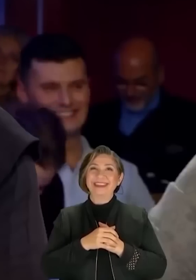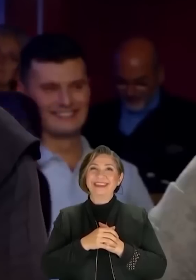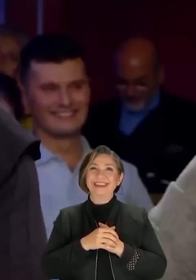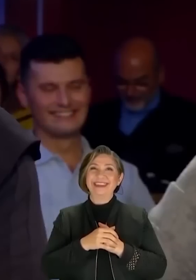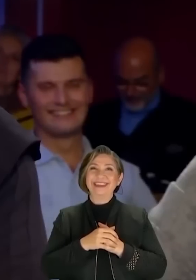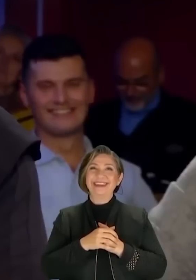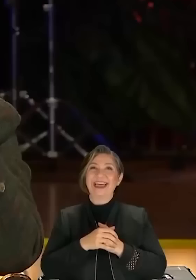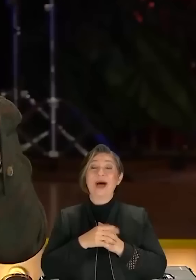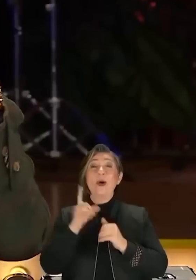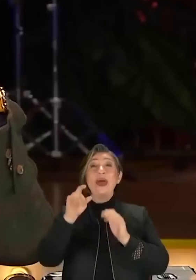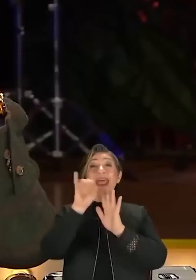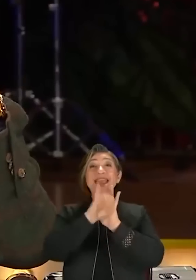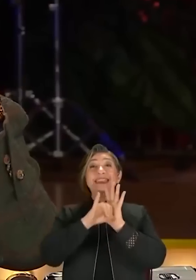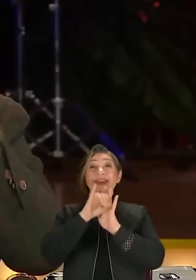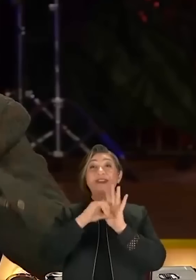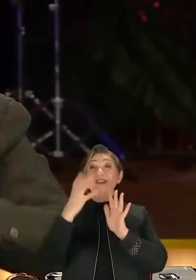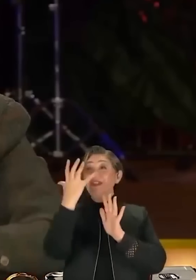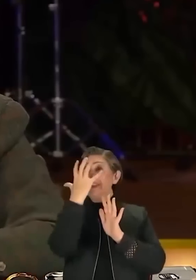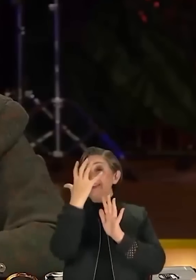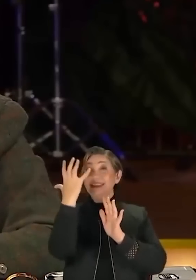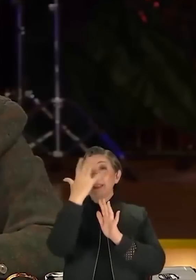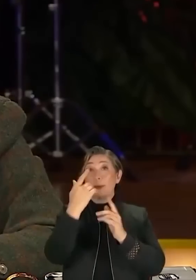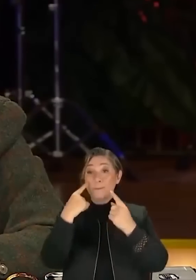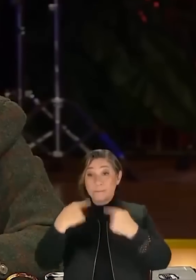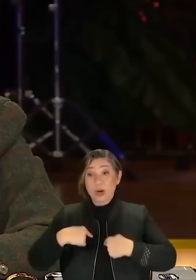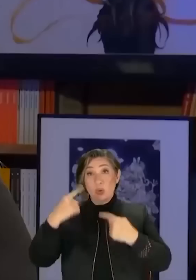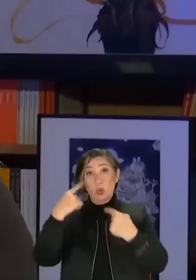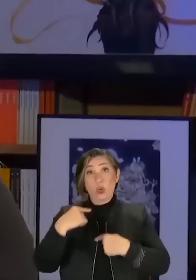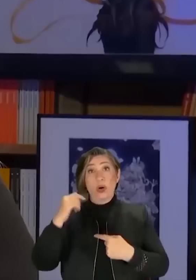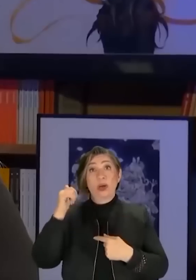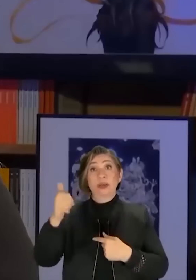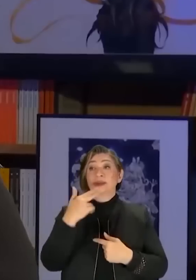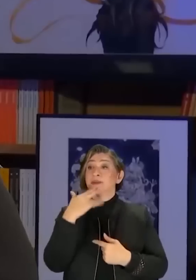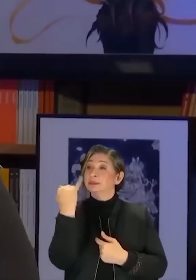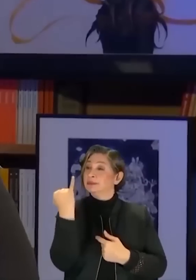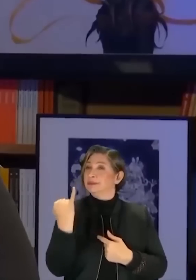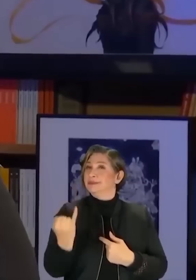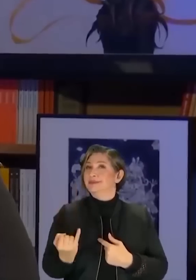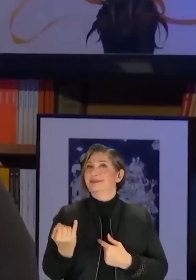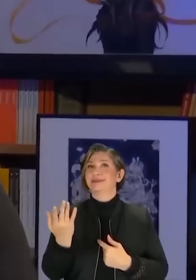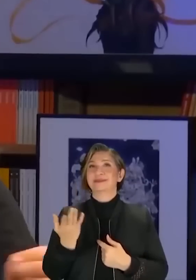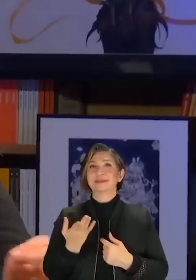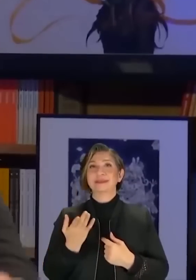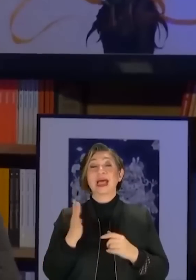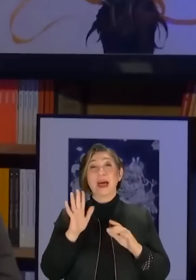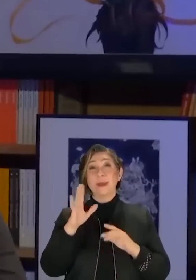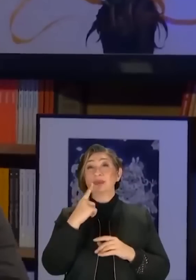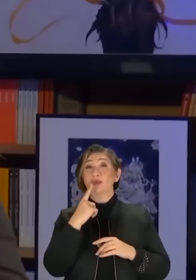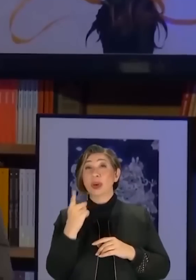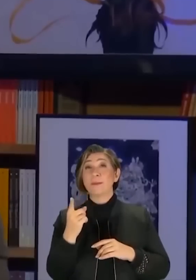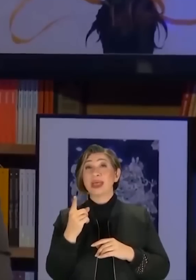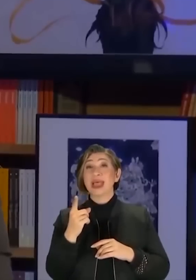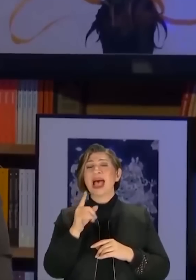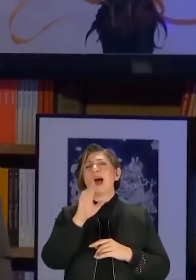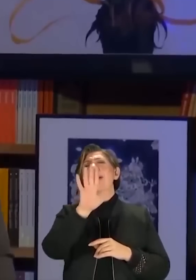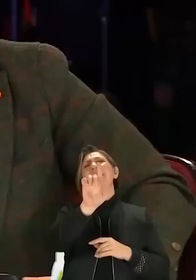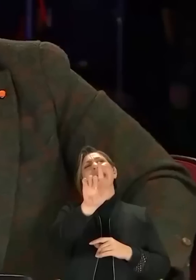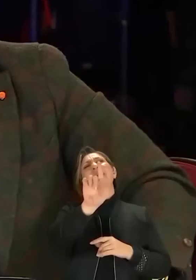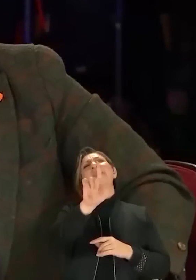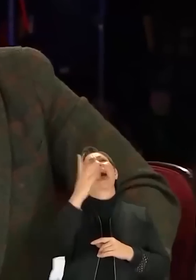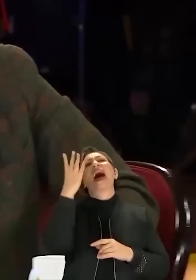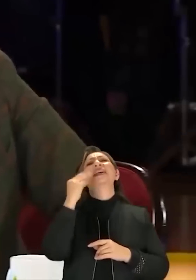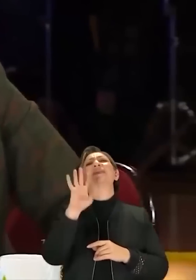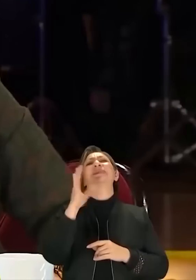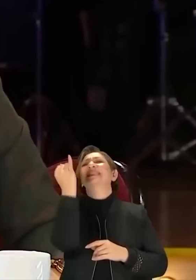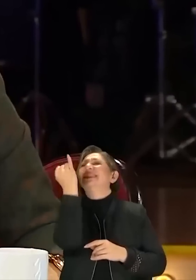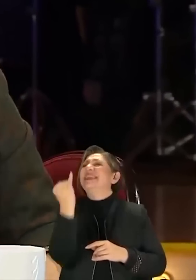Ama bakıyor da kendine. Instagram filtresini yüzüne yaptırmış. Bakıyor kendine yani, helal olsun, zap zayıf kadın yani. Ama bir şey söyleyeyim mi? Bak, ya bir dakika, bir şey